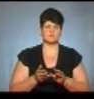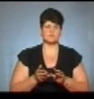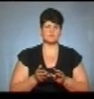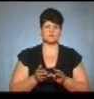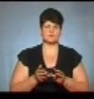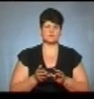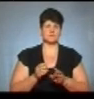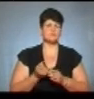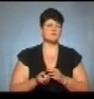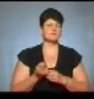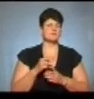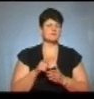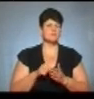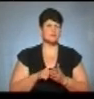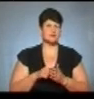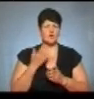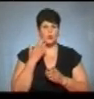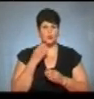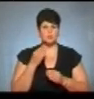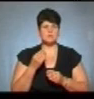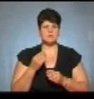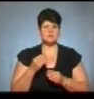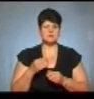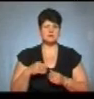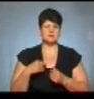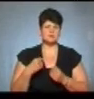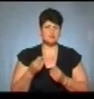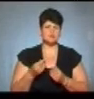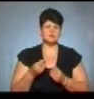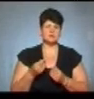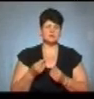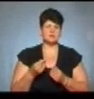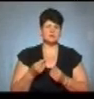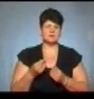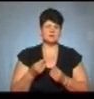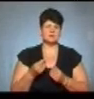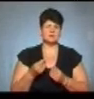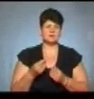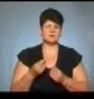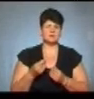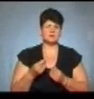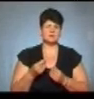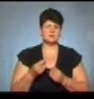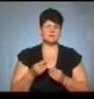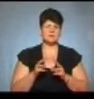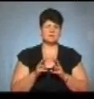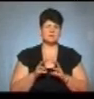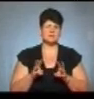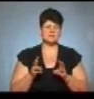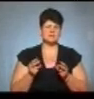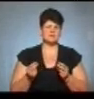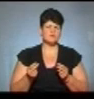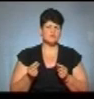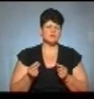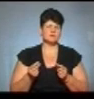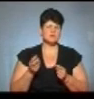Виникає питання. Коли дали гроші з бюджету обласного чи з Міністерства фінансів